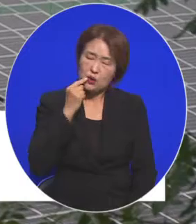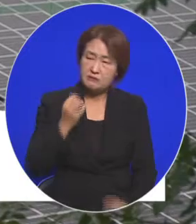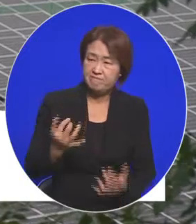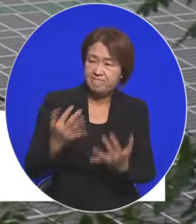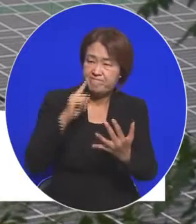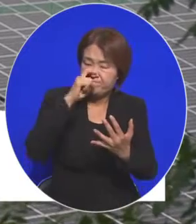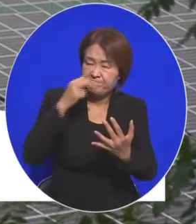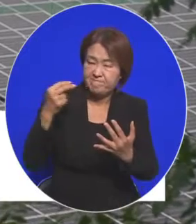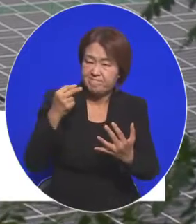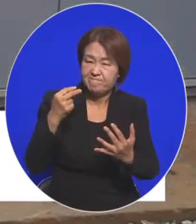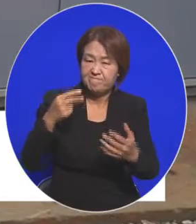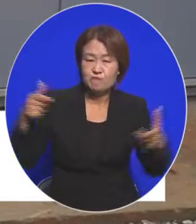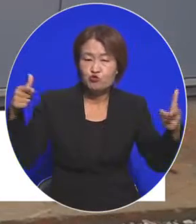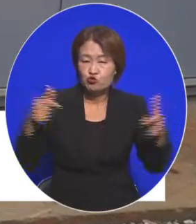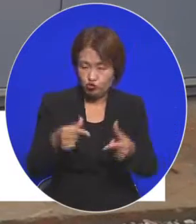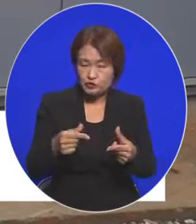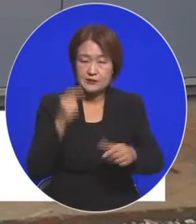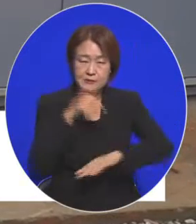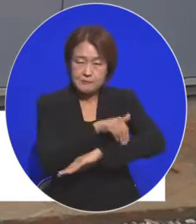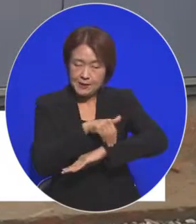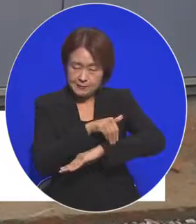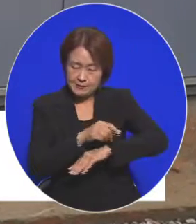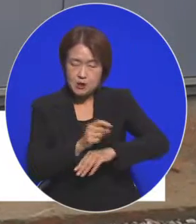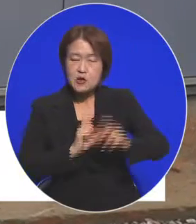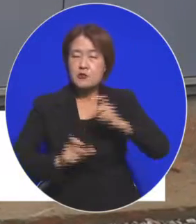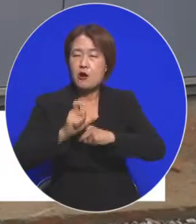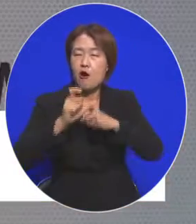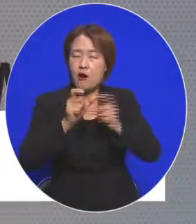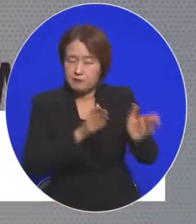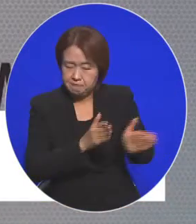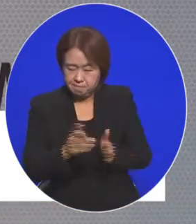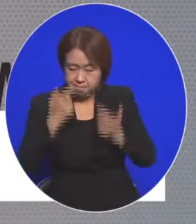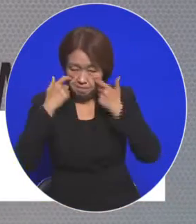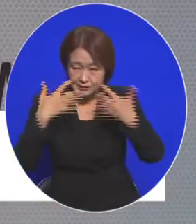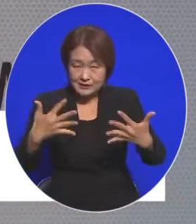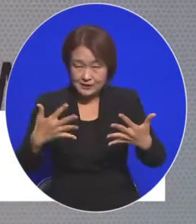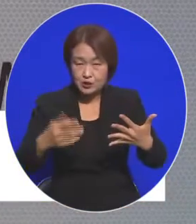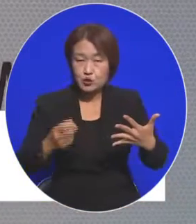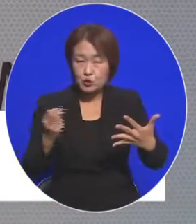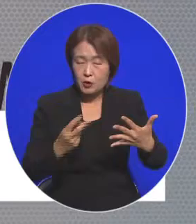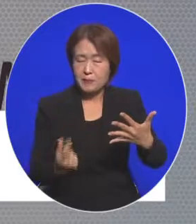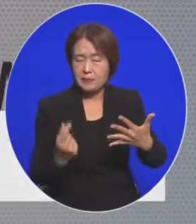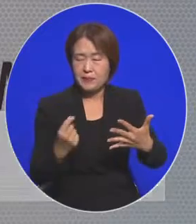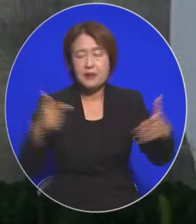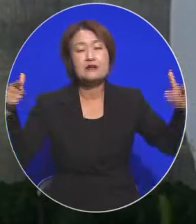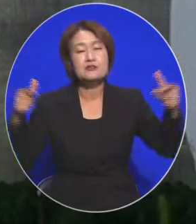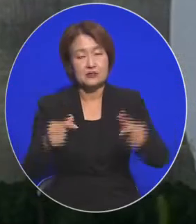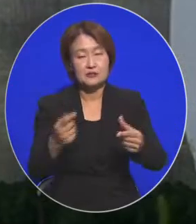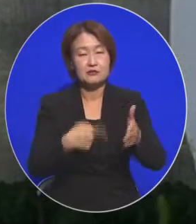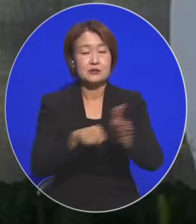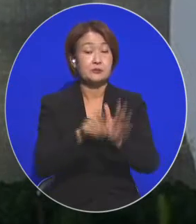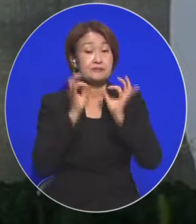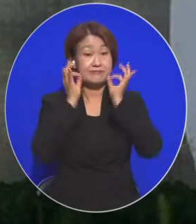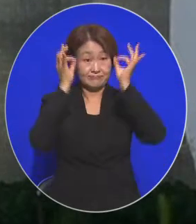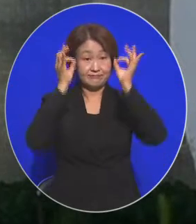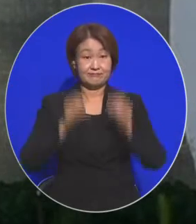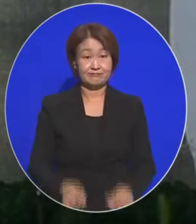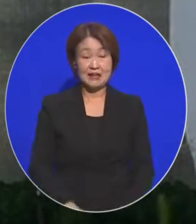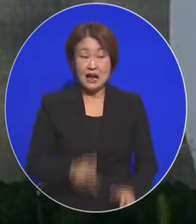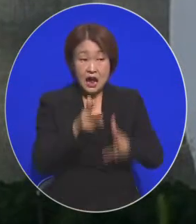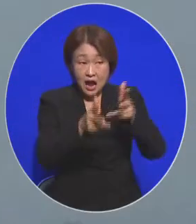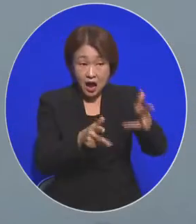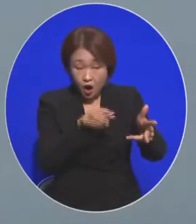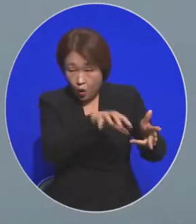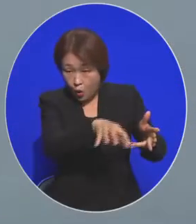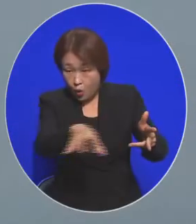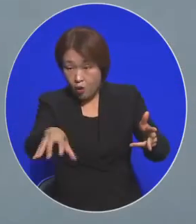가다듬고 산업혁신 전략과 기술 개발 투자를 속도감 있게 추진하겠다고 말했습니다. 또 산업 현장의